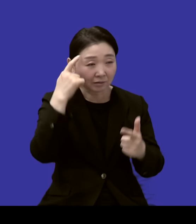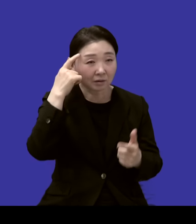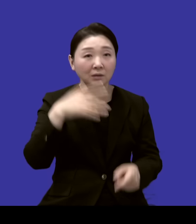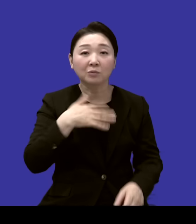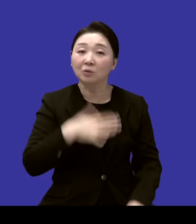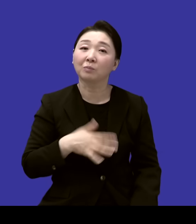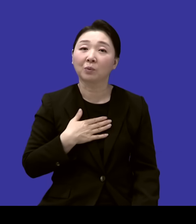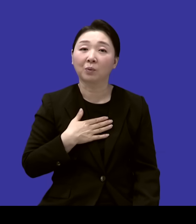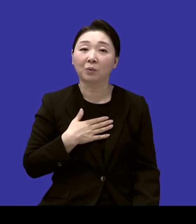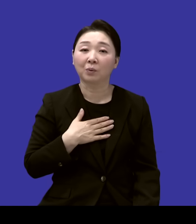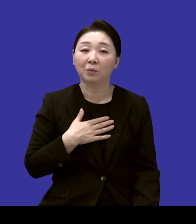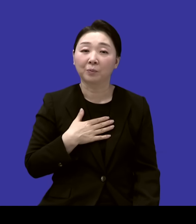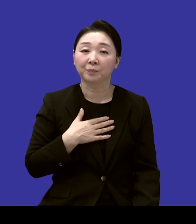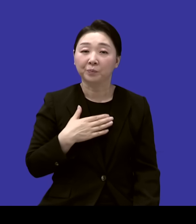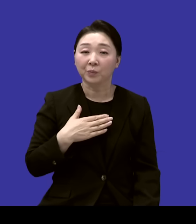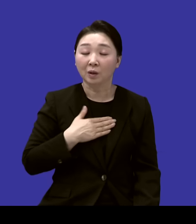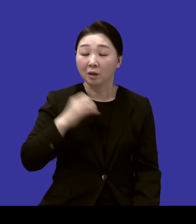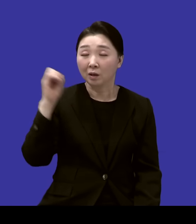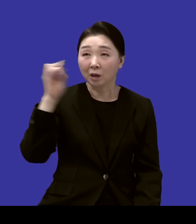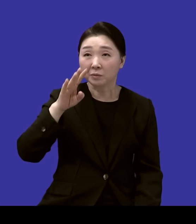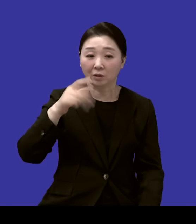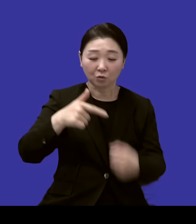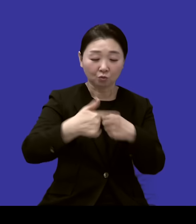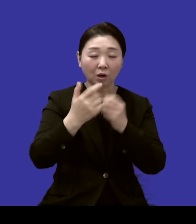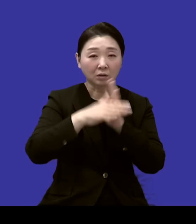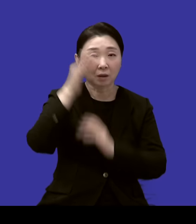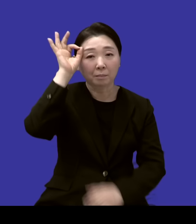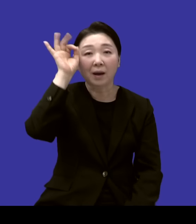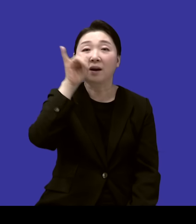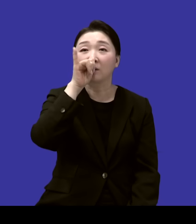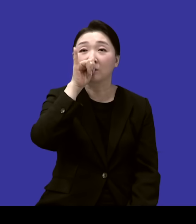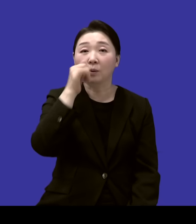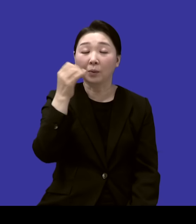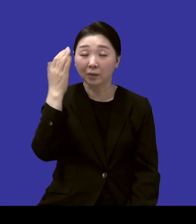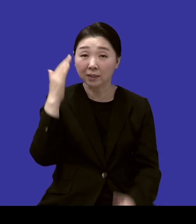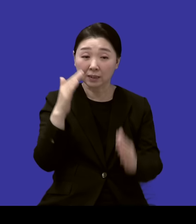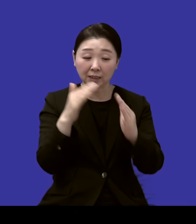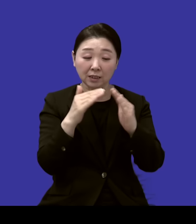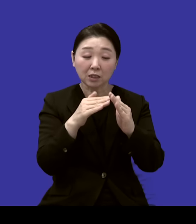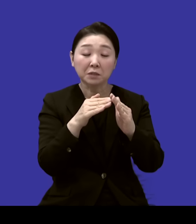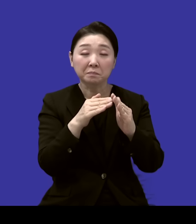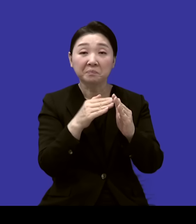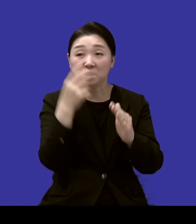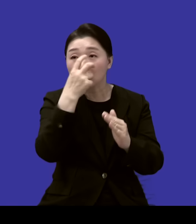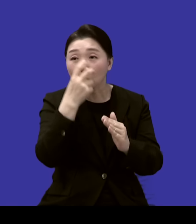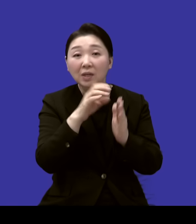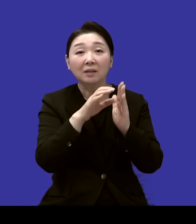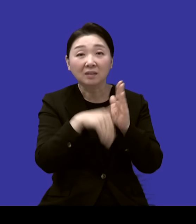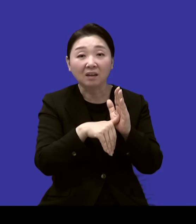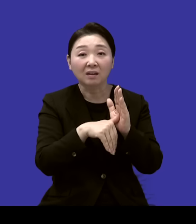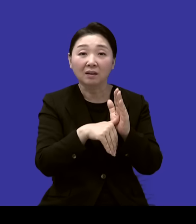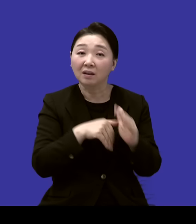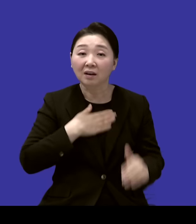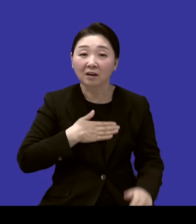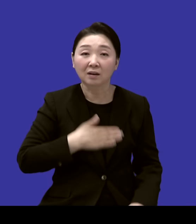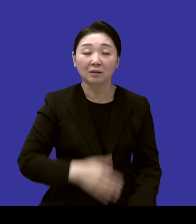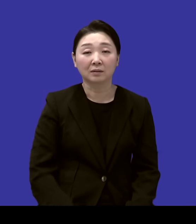예, 예. 또 그 말씀을 듣는데 갑자기 6학년 때가 생각이 나더라고요. 예. 예전에 가정 실태조사라는 걸 했잖아요. 그죠. 저 기억나는 게